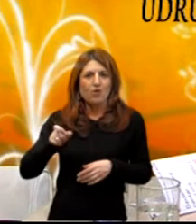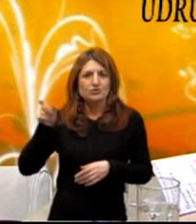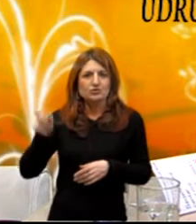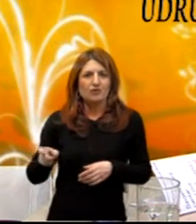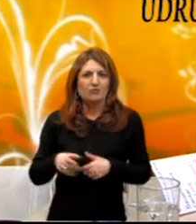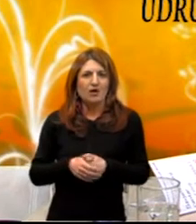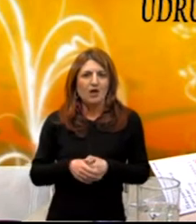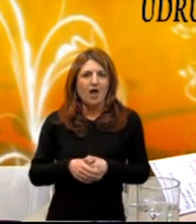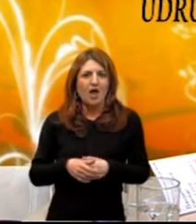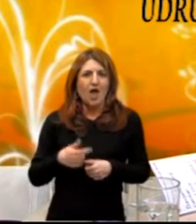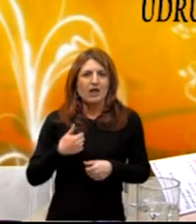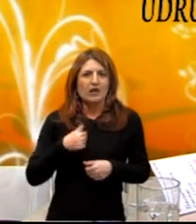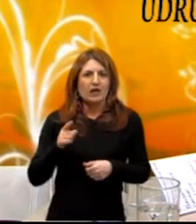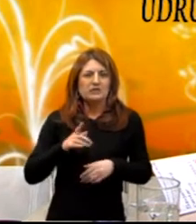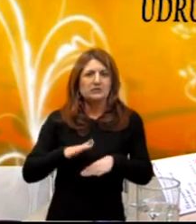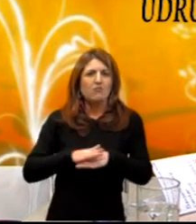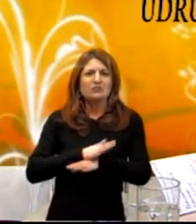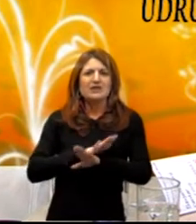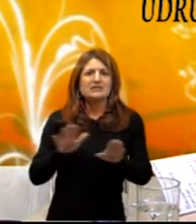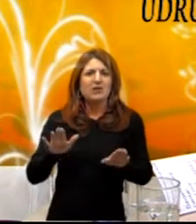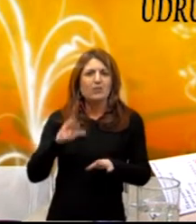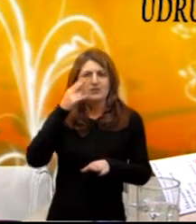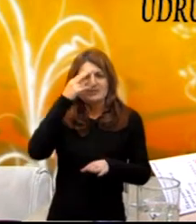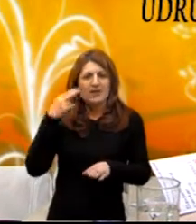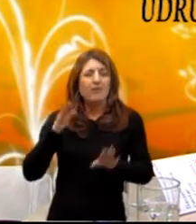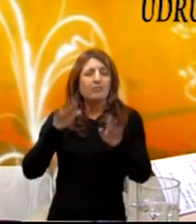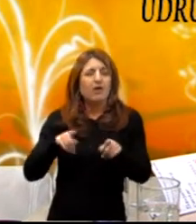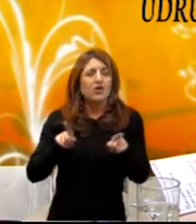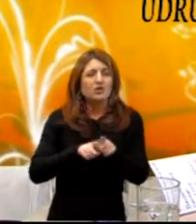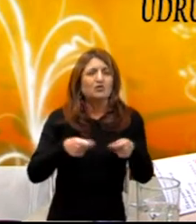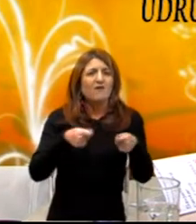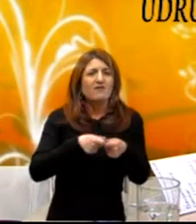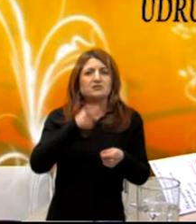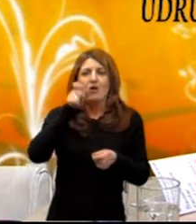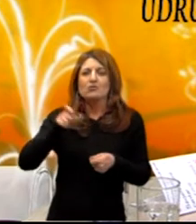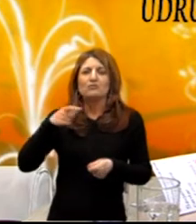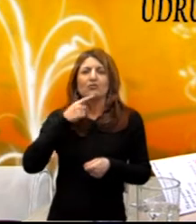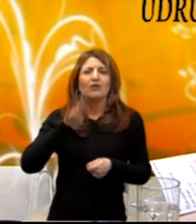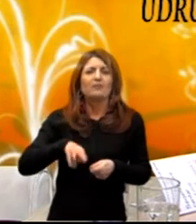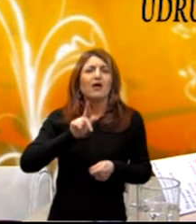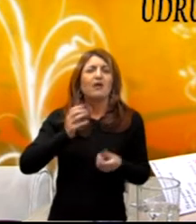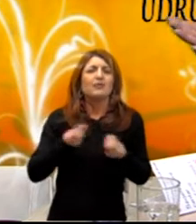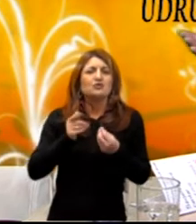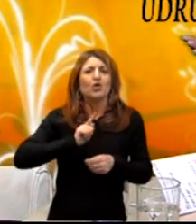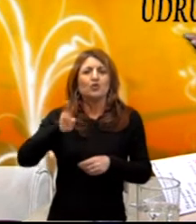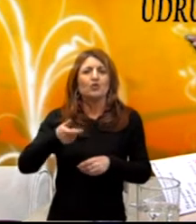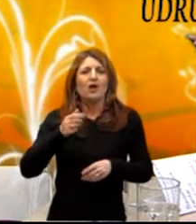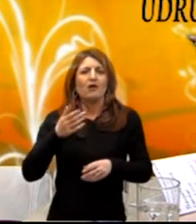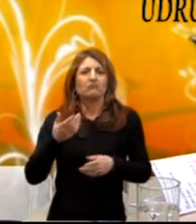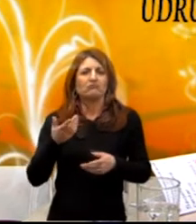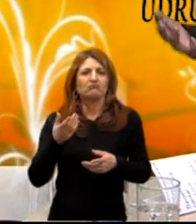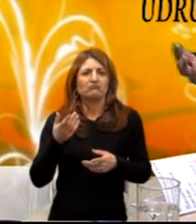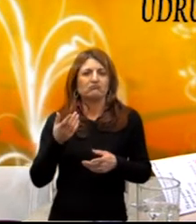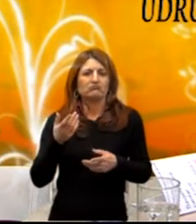dojam da je centar samo na to orijentiran, da je centar orijentiran i na osobe sa drugim poteškoćama, sa osobe. Je li ja imam